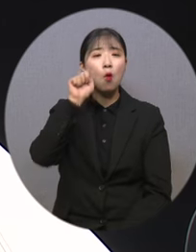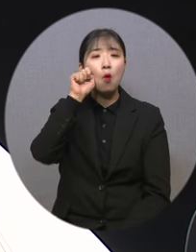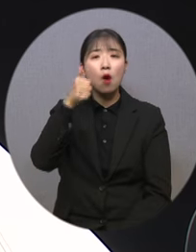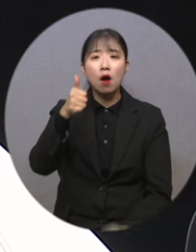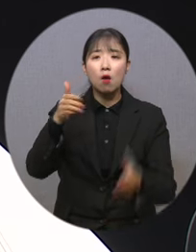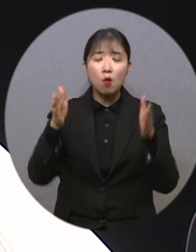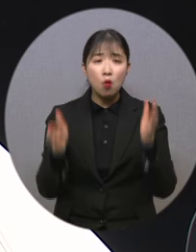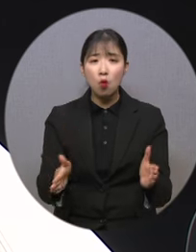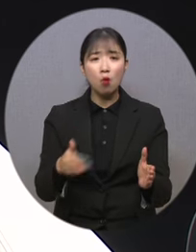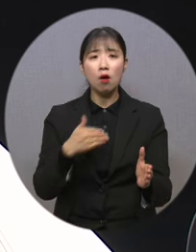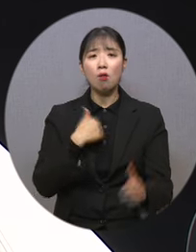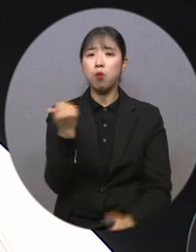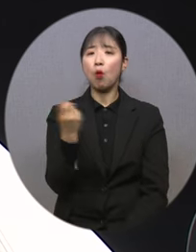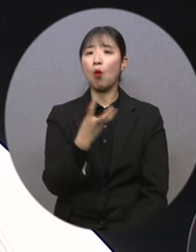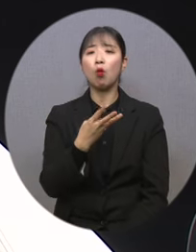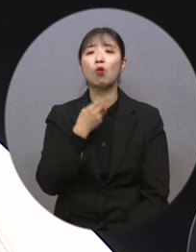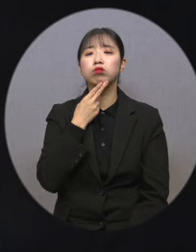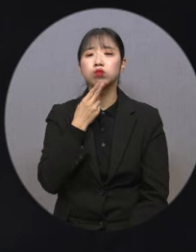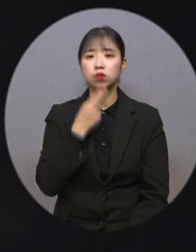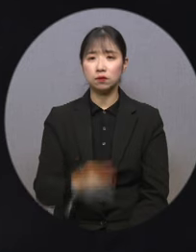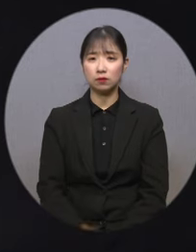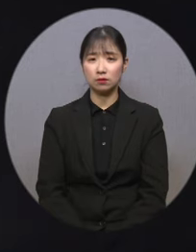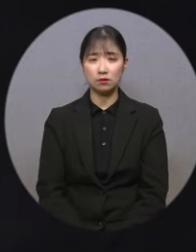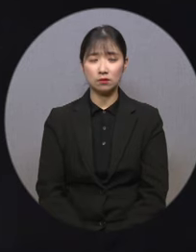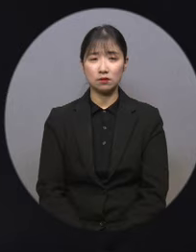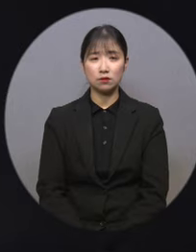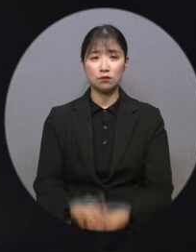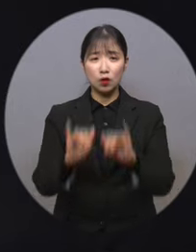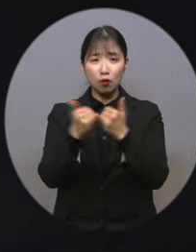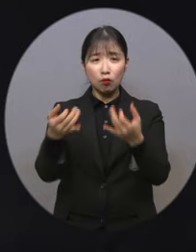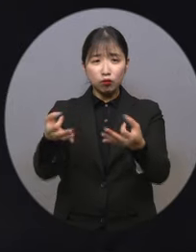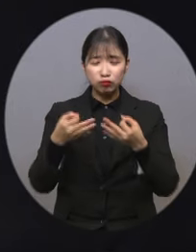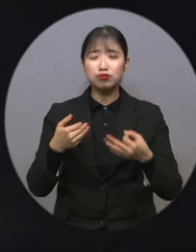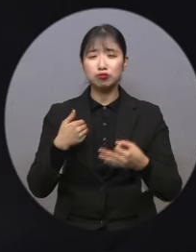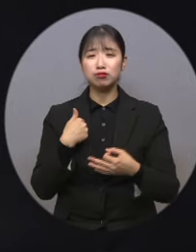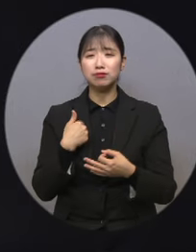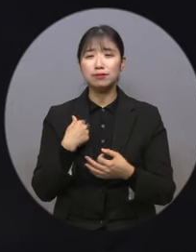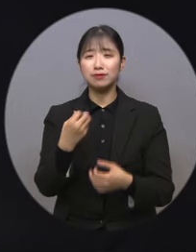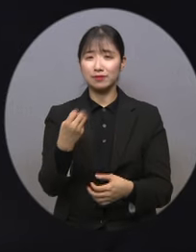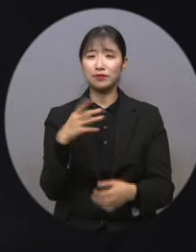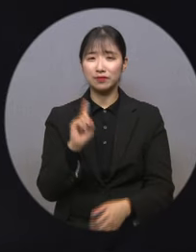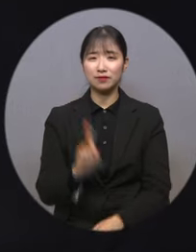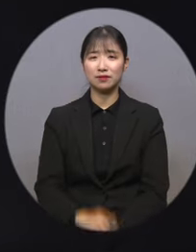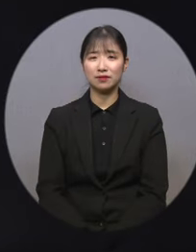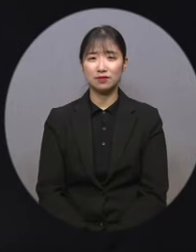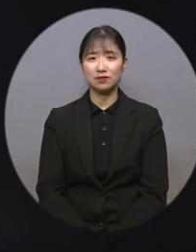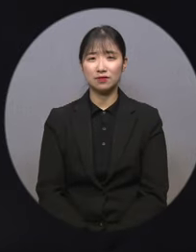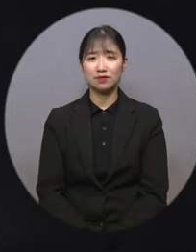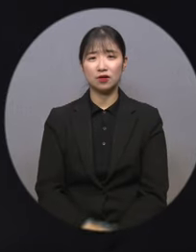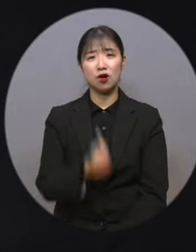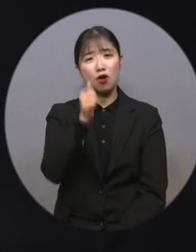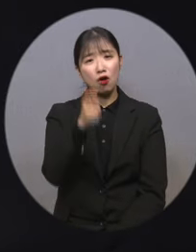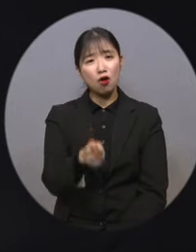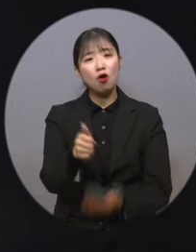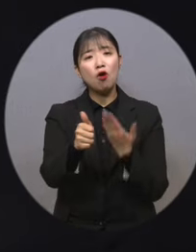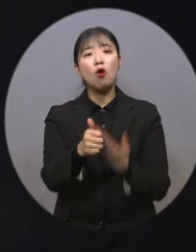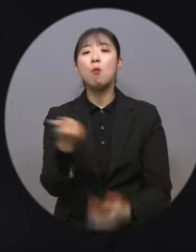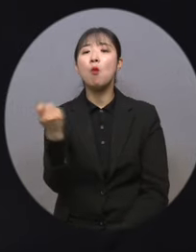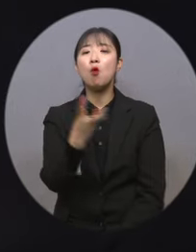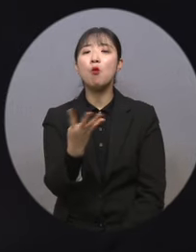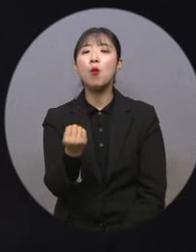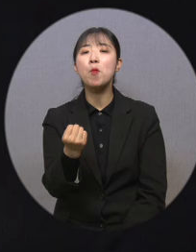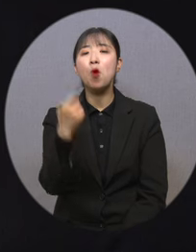예비 후보가 기호가 없어요. 그래서 사람들이 내보고 지방에 가면은, 우리 허경영 씨 기호가 몇